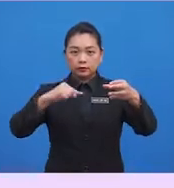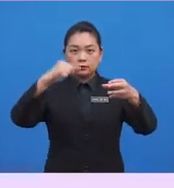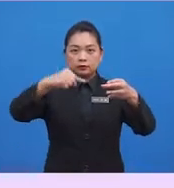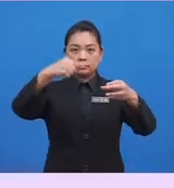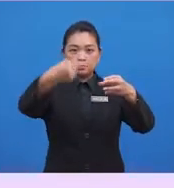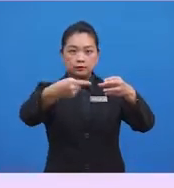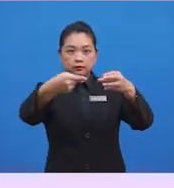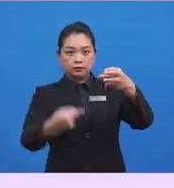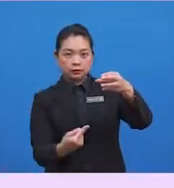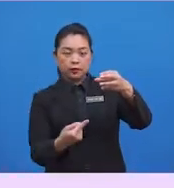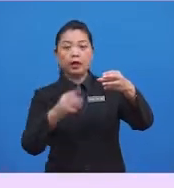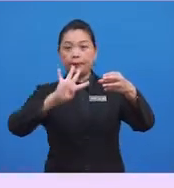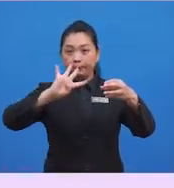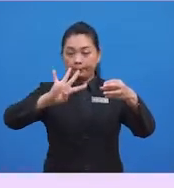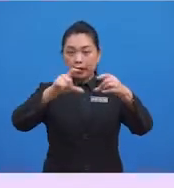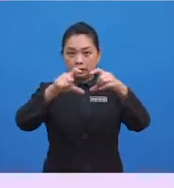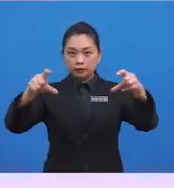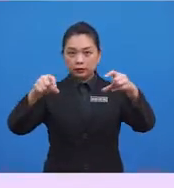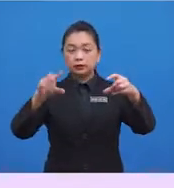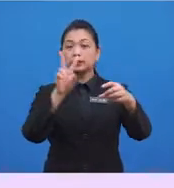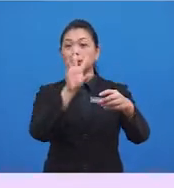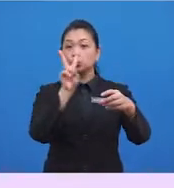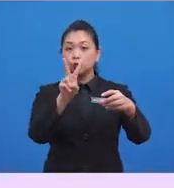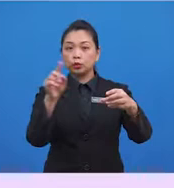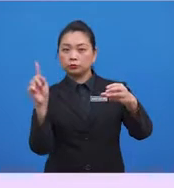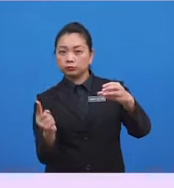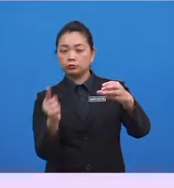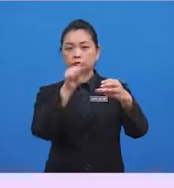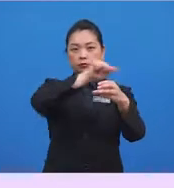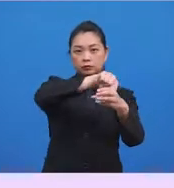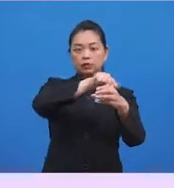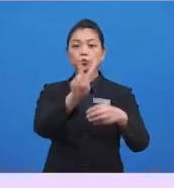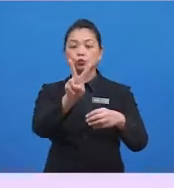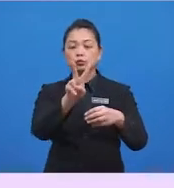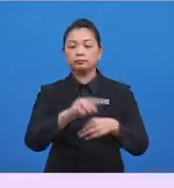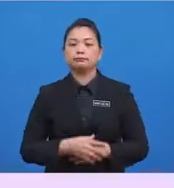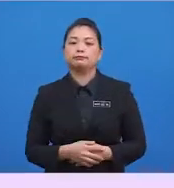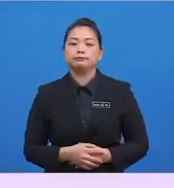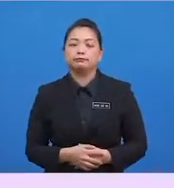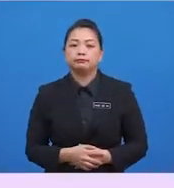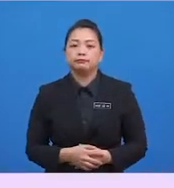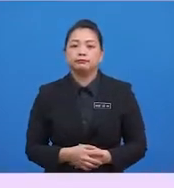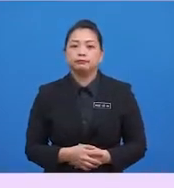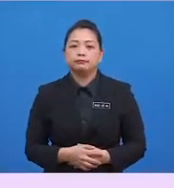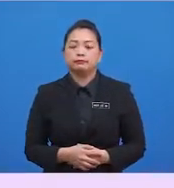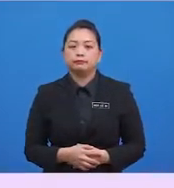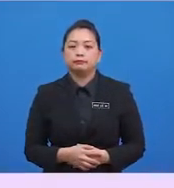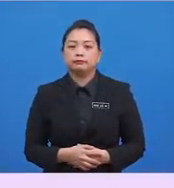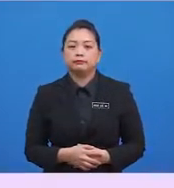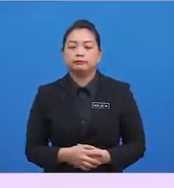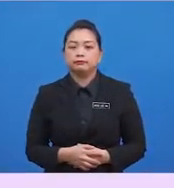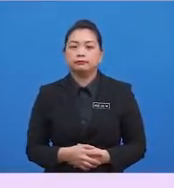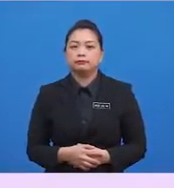tepat dan dua bentuk asas segi empat sama. Ayuh kita kira bersama-sama